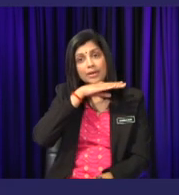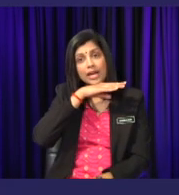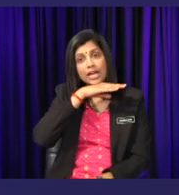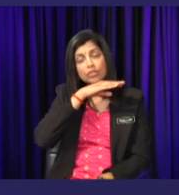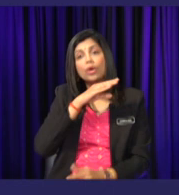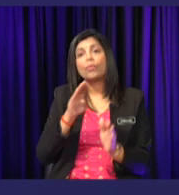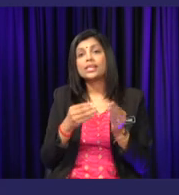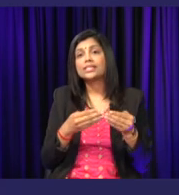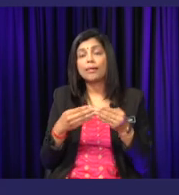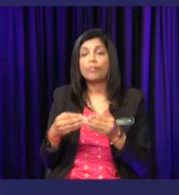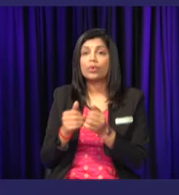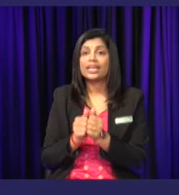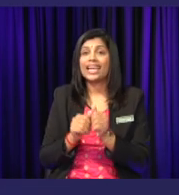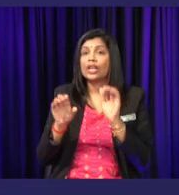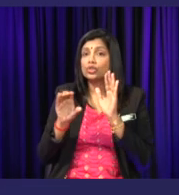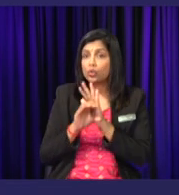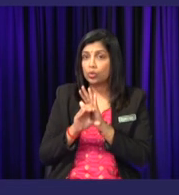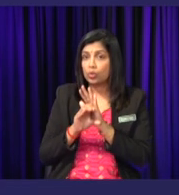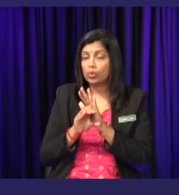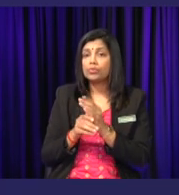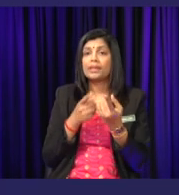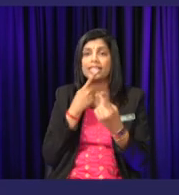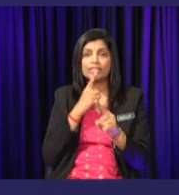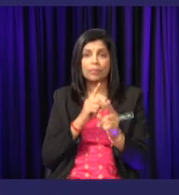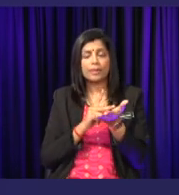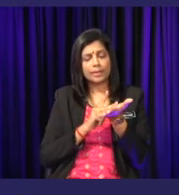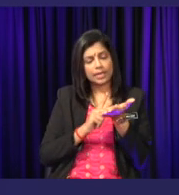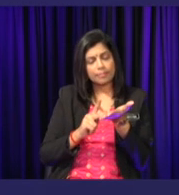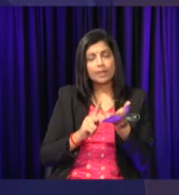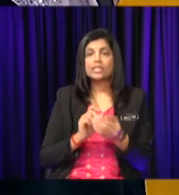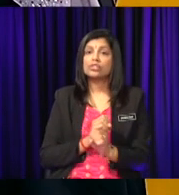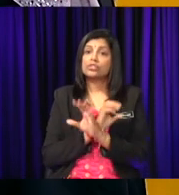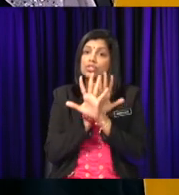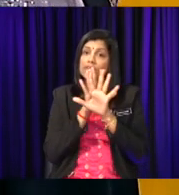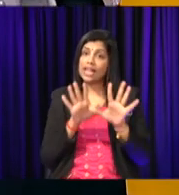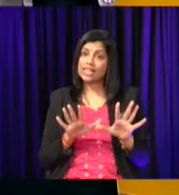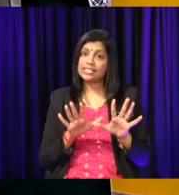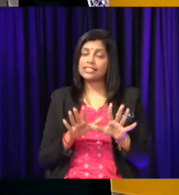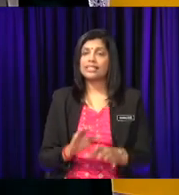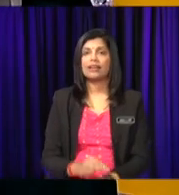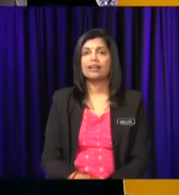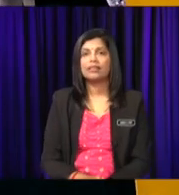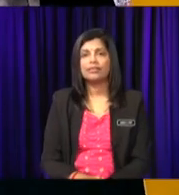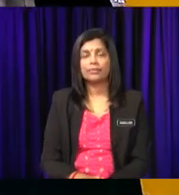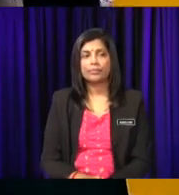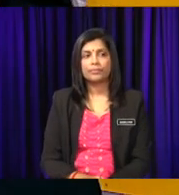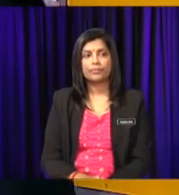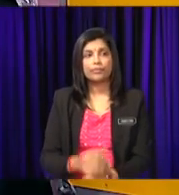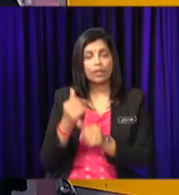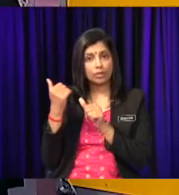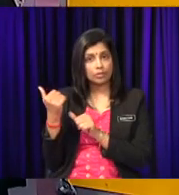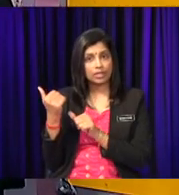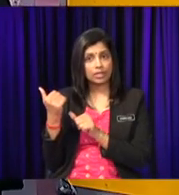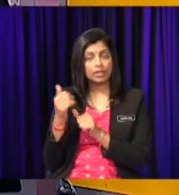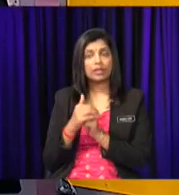supaya jawaban kita ini lebih kemas lebih jelas dan juga matang kalau di sini saya masukkan apa